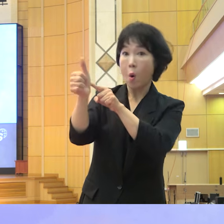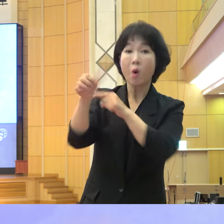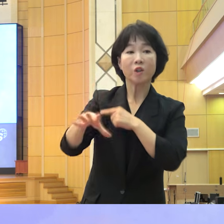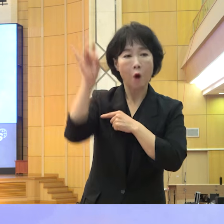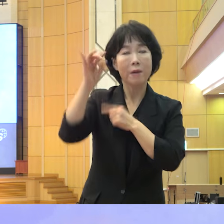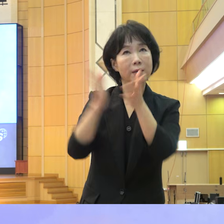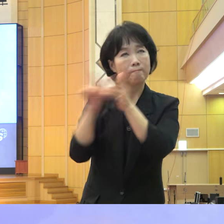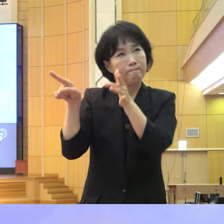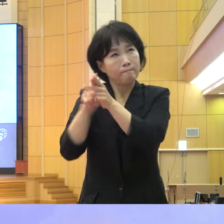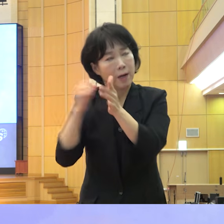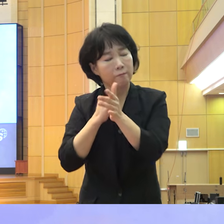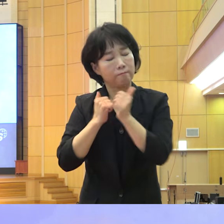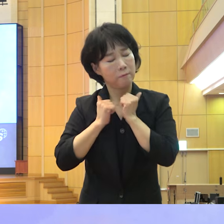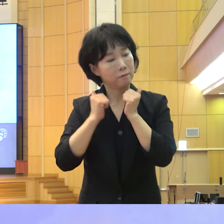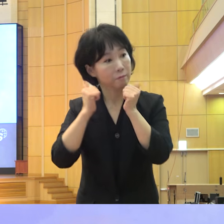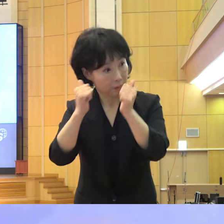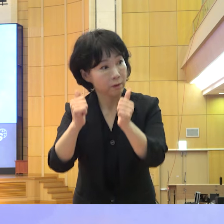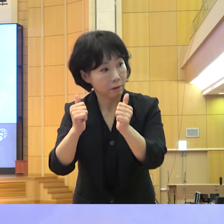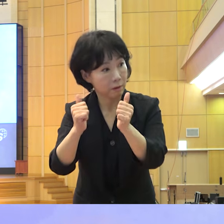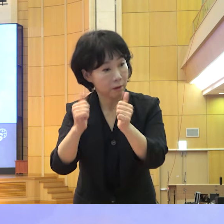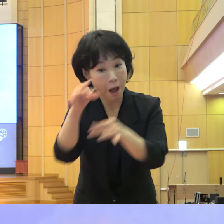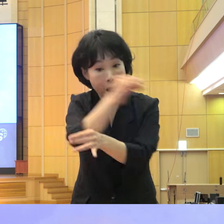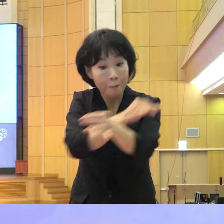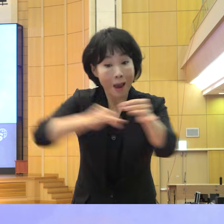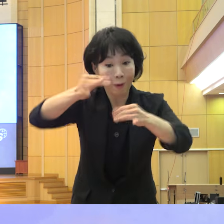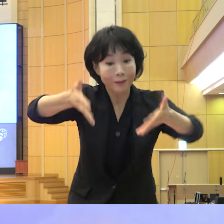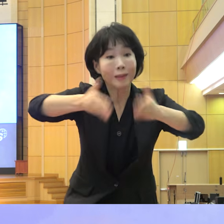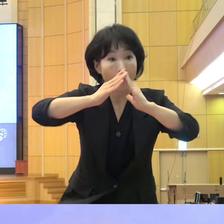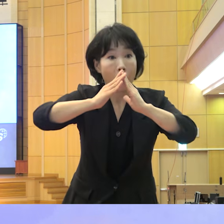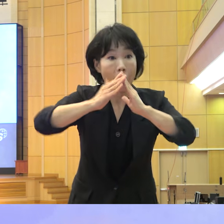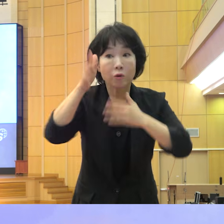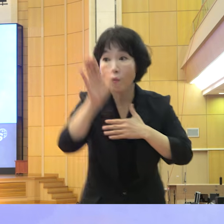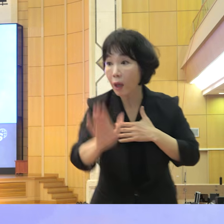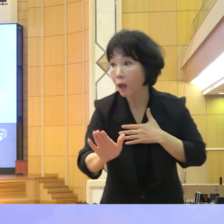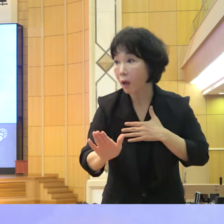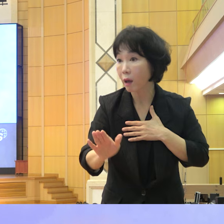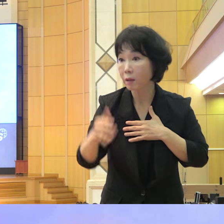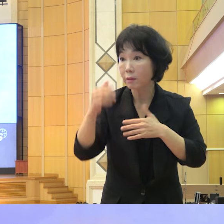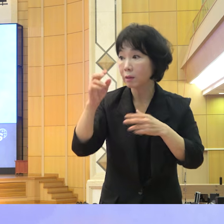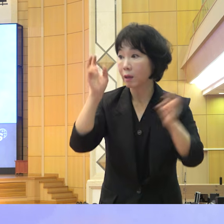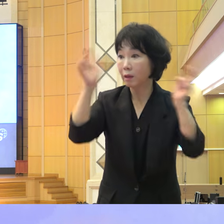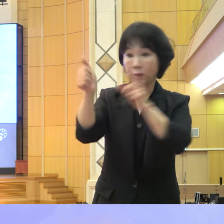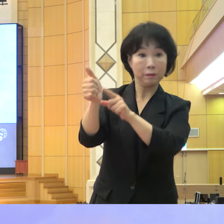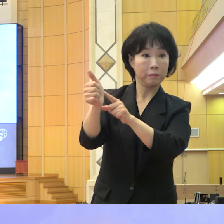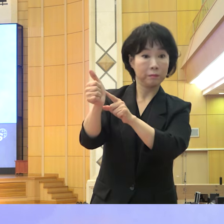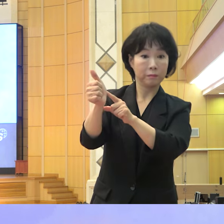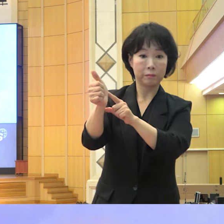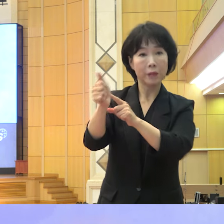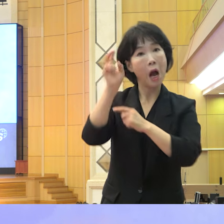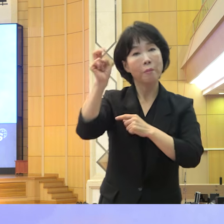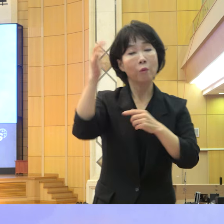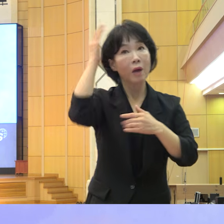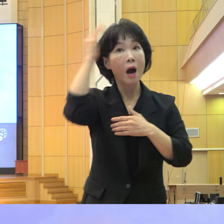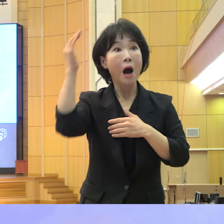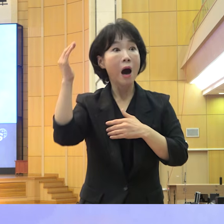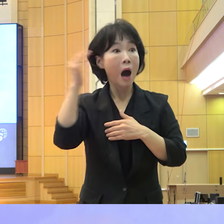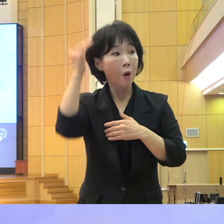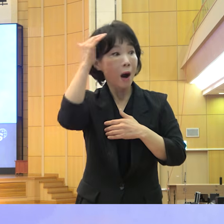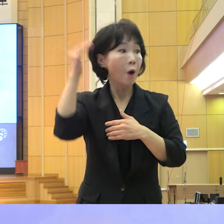시작했습니다. 그래서 그 당시로 말하면 아마도 우리 한국에서